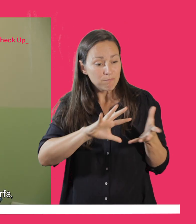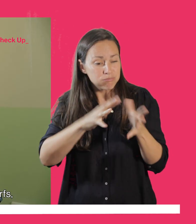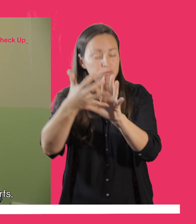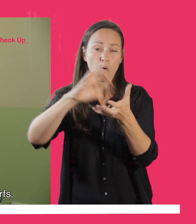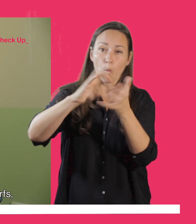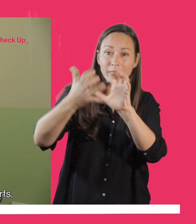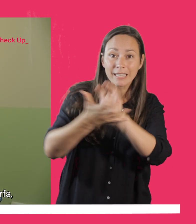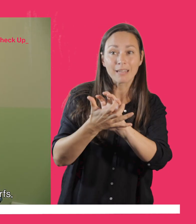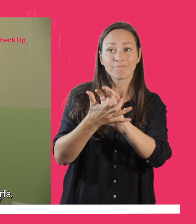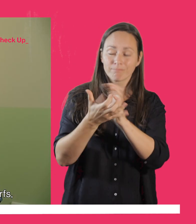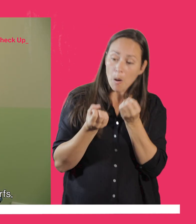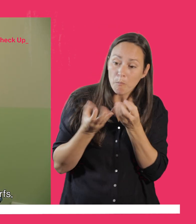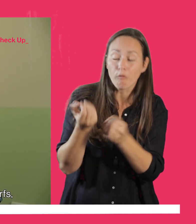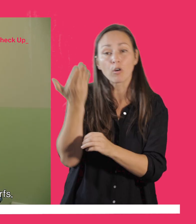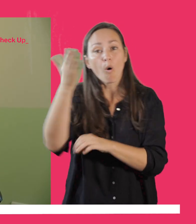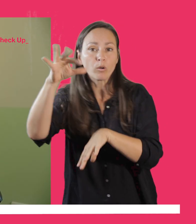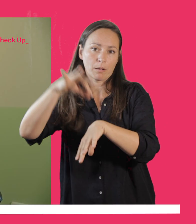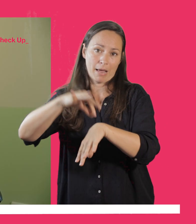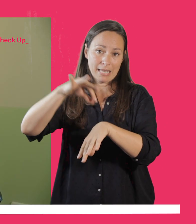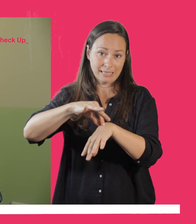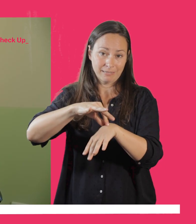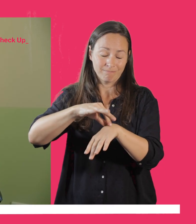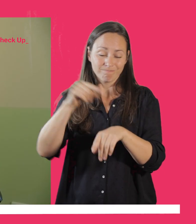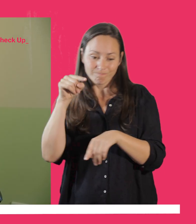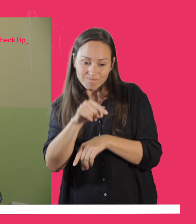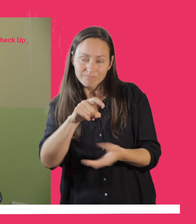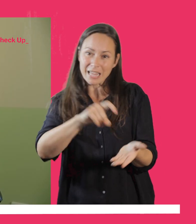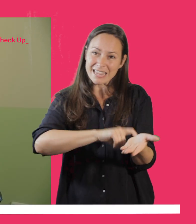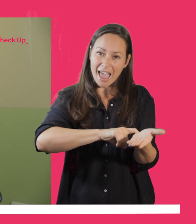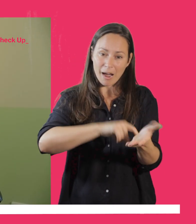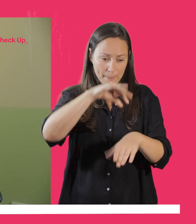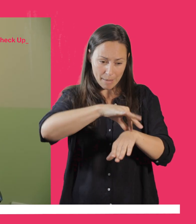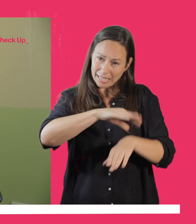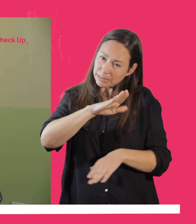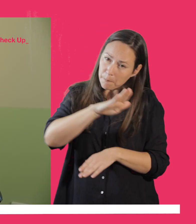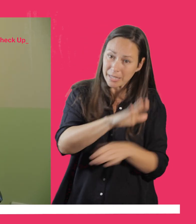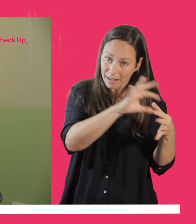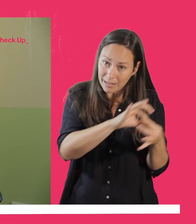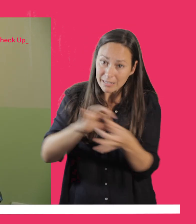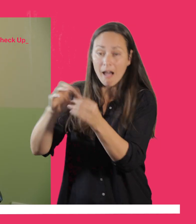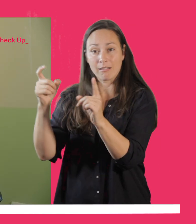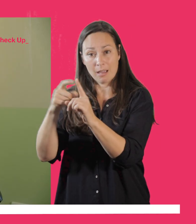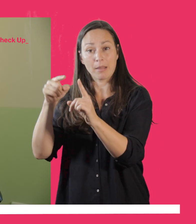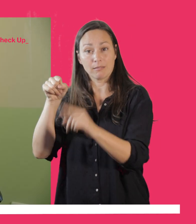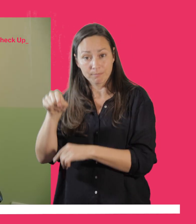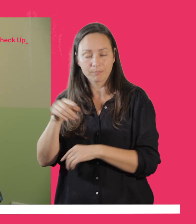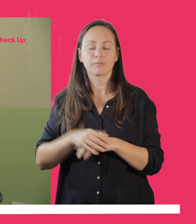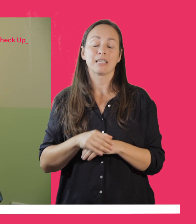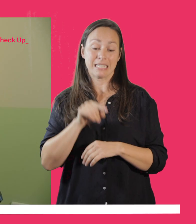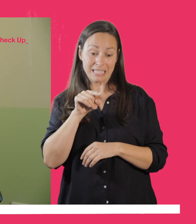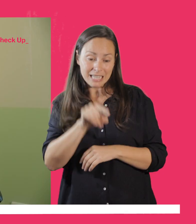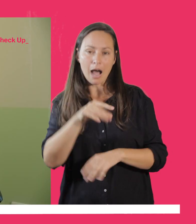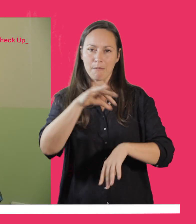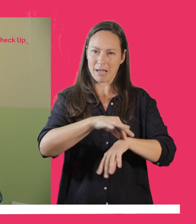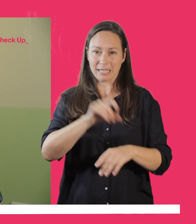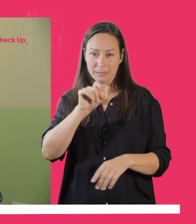c'est quand il se complique, et notamment au niveau des nerfs, de la neuropathie, donc l'atteinte des nerfs liée au diabète. Donc